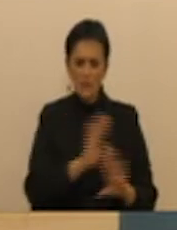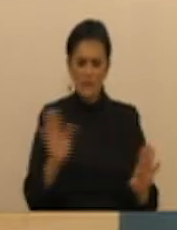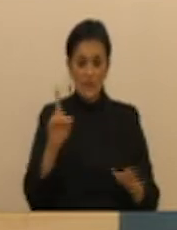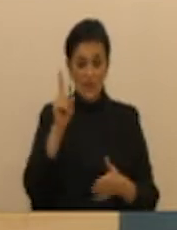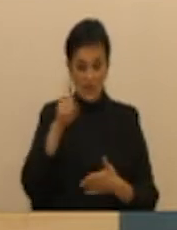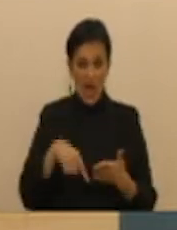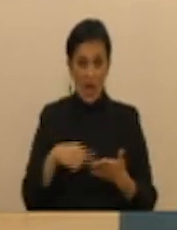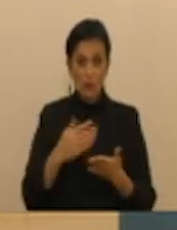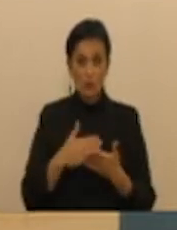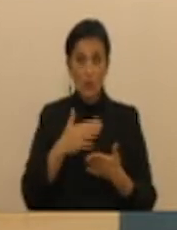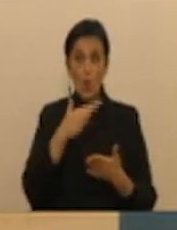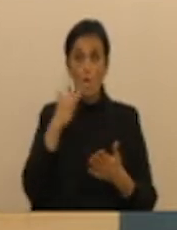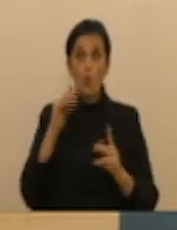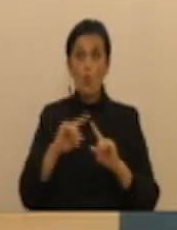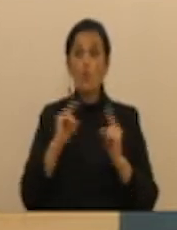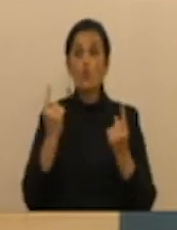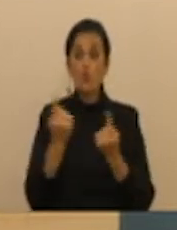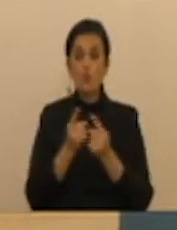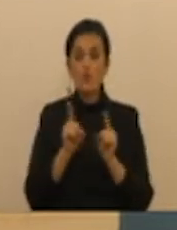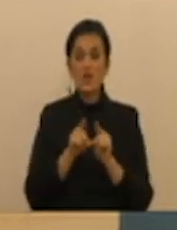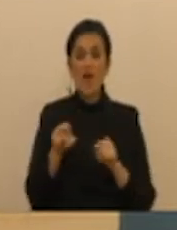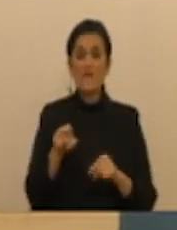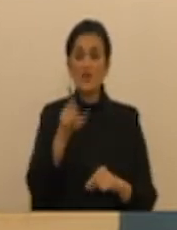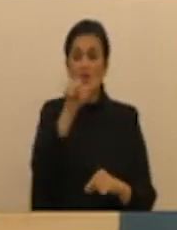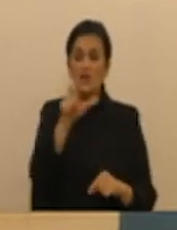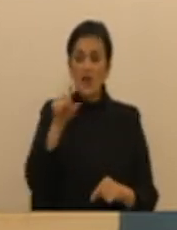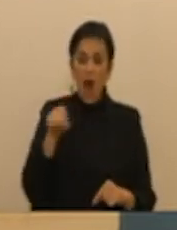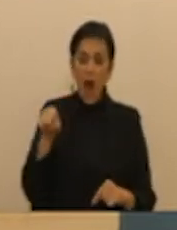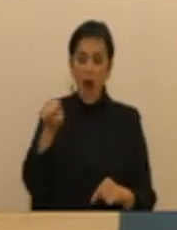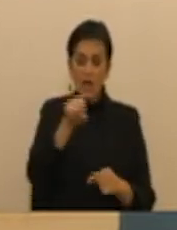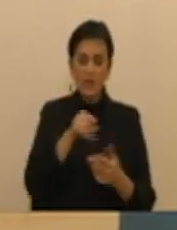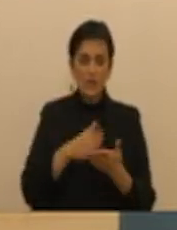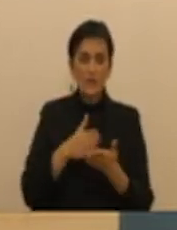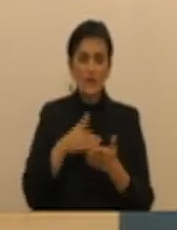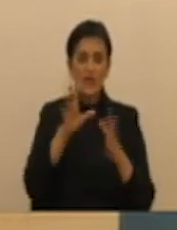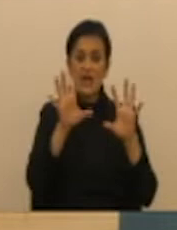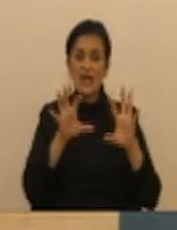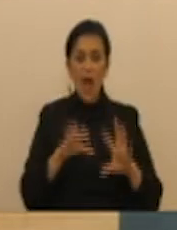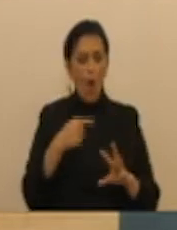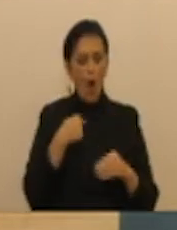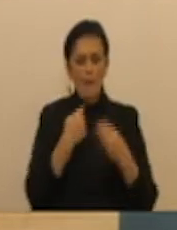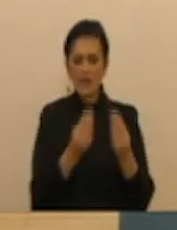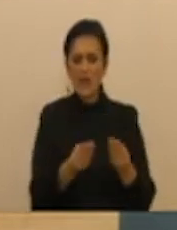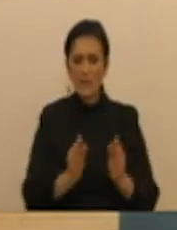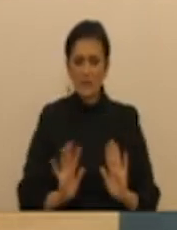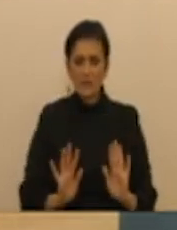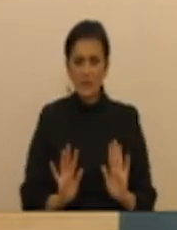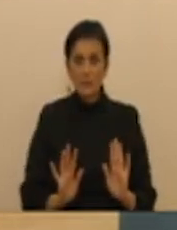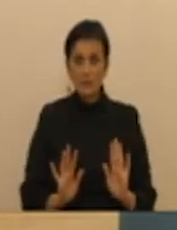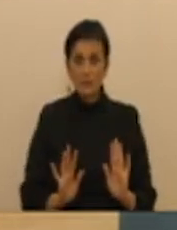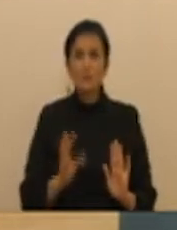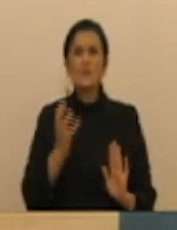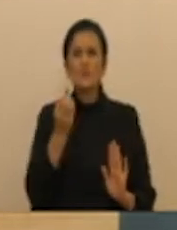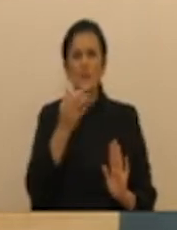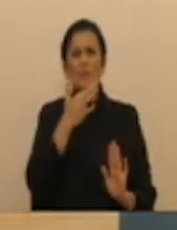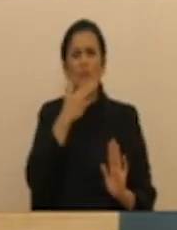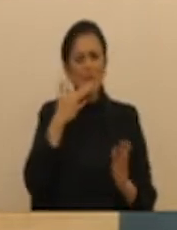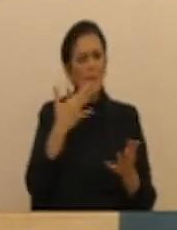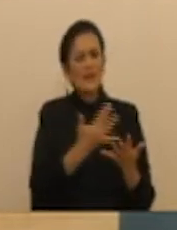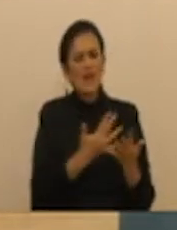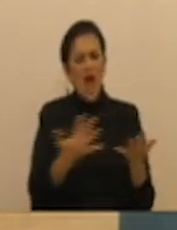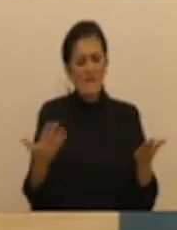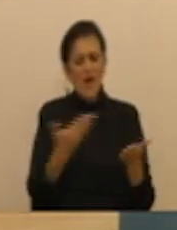ვარ, უმრავლესობაშიც მოიძებნება ხალხი, რომელიც ამ კანონს ხმას არ მივცემ. და კიდევ მრავალი მაგალითები